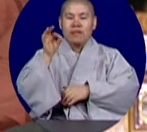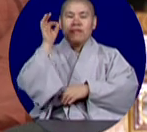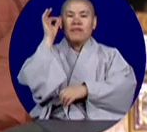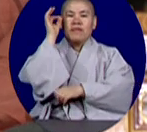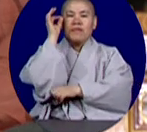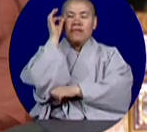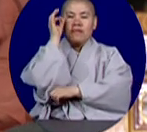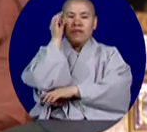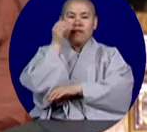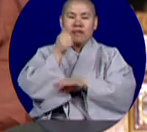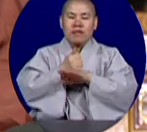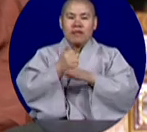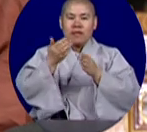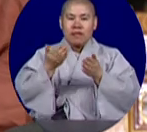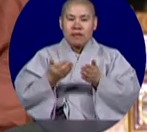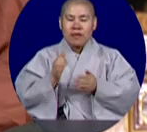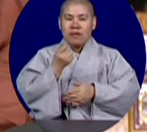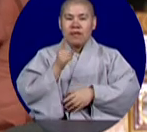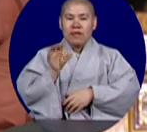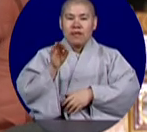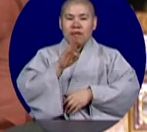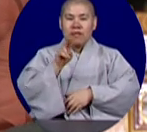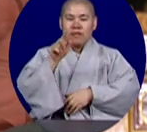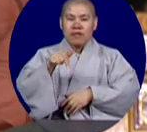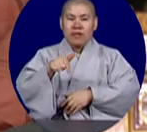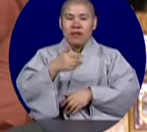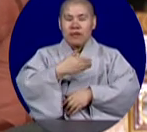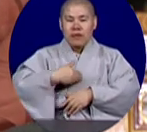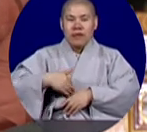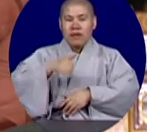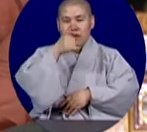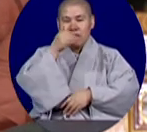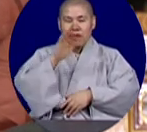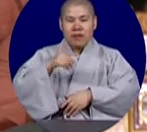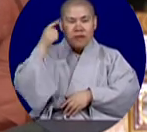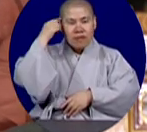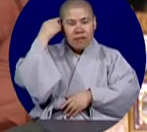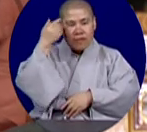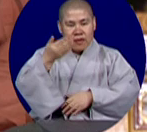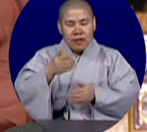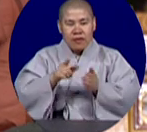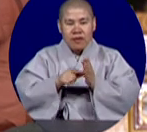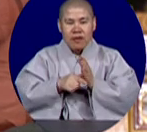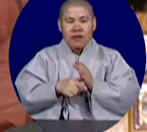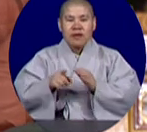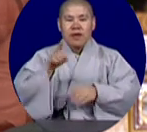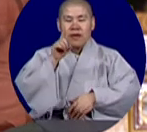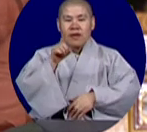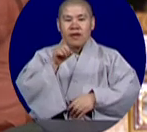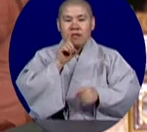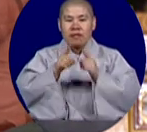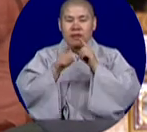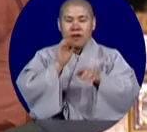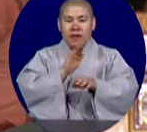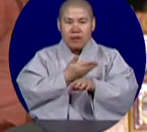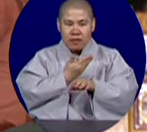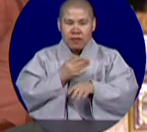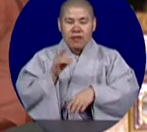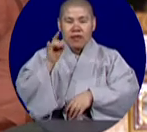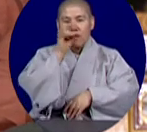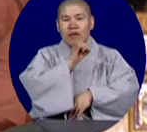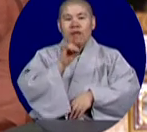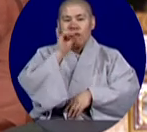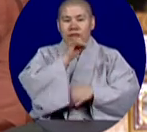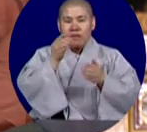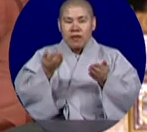황벽이 있었는데 황벽이 턱 질문을 하기를 그러면 한마디 잘못 말하고 여우몸